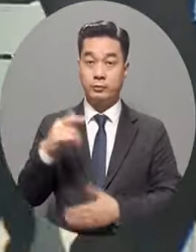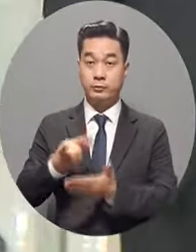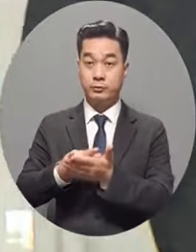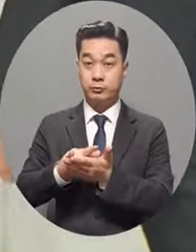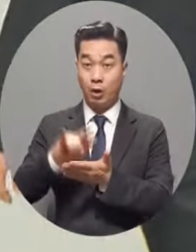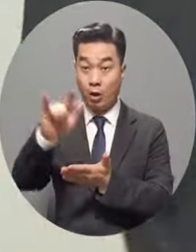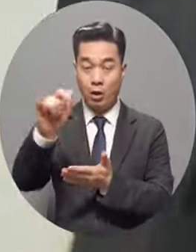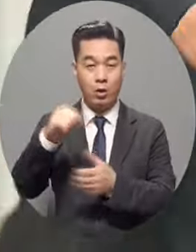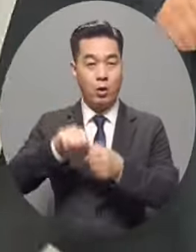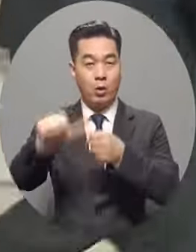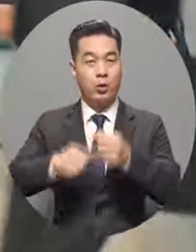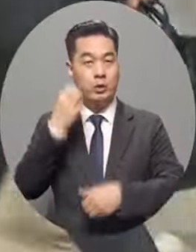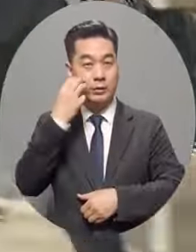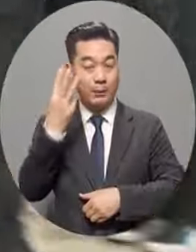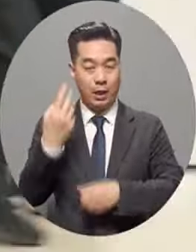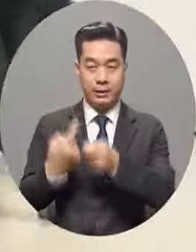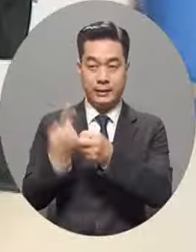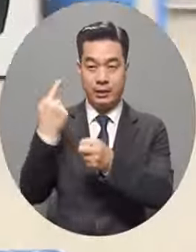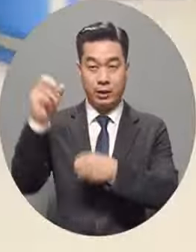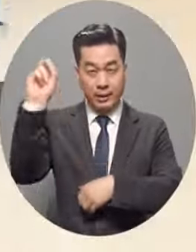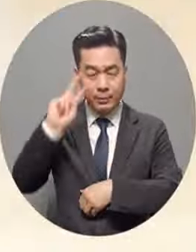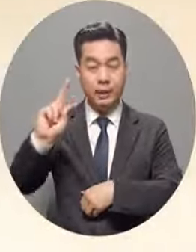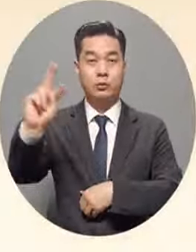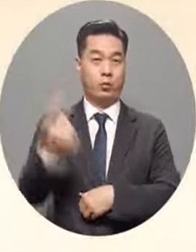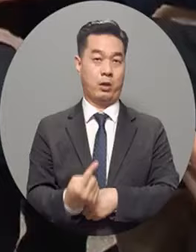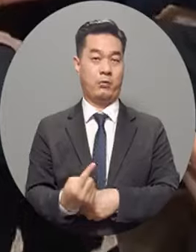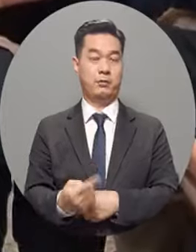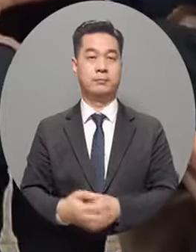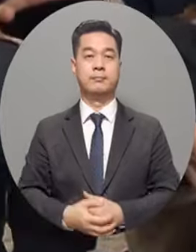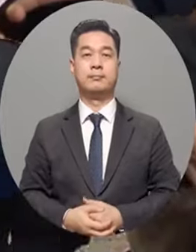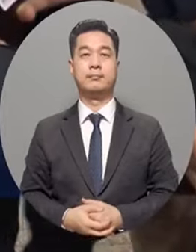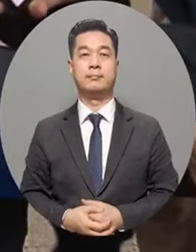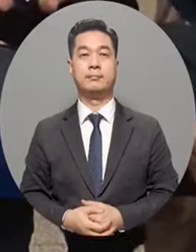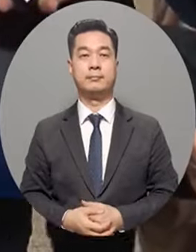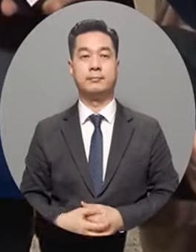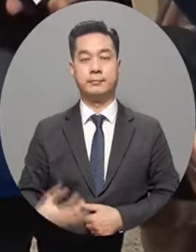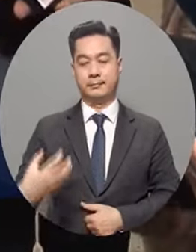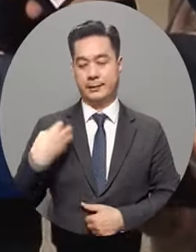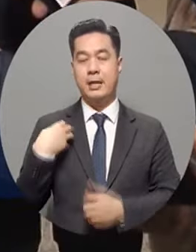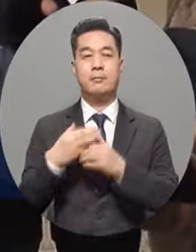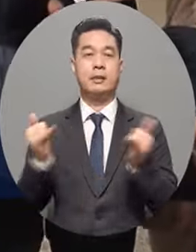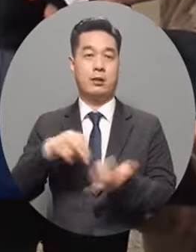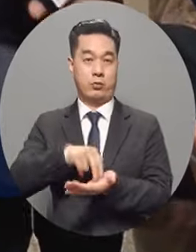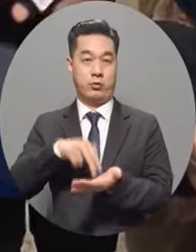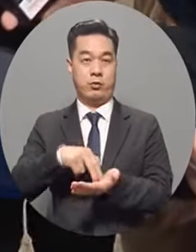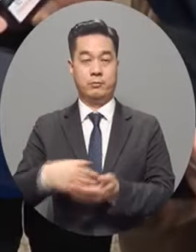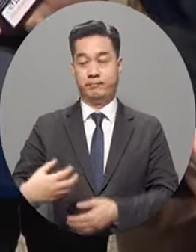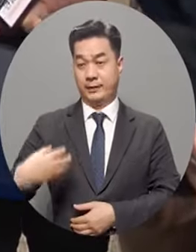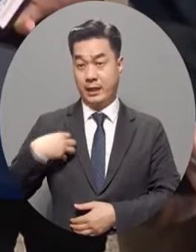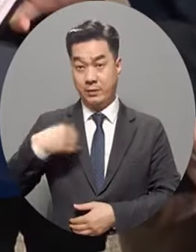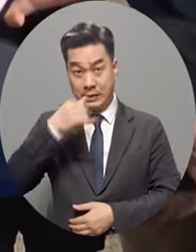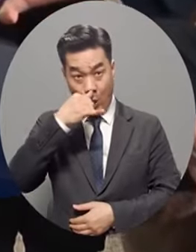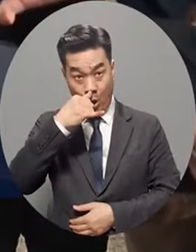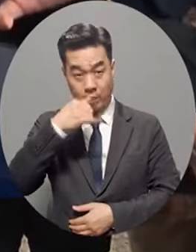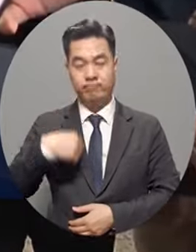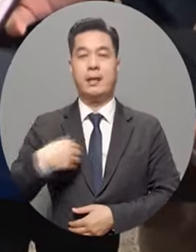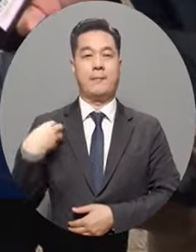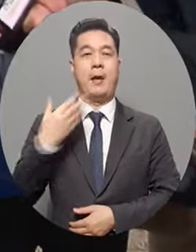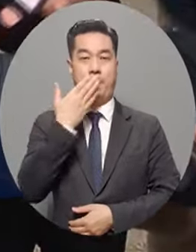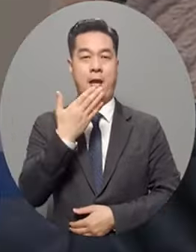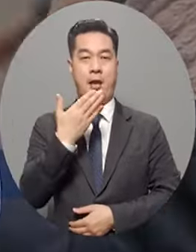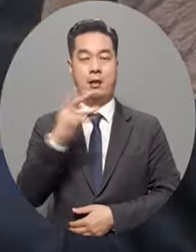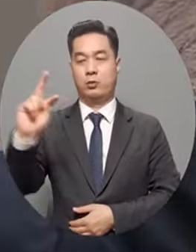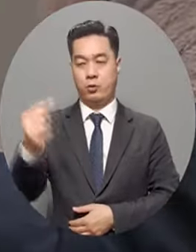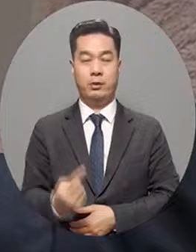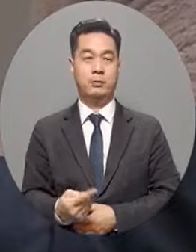3개월 만인 작년 3월 돌연 귀국했습니다. 책임자로서 책임질 일이 있으면 책임을 지기 위해서